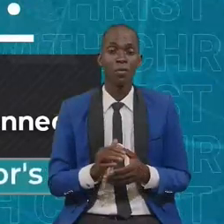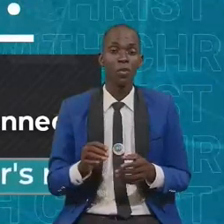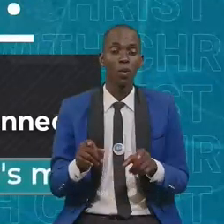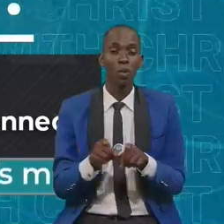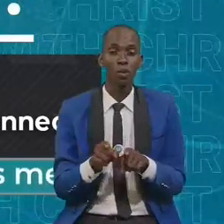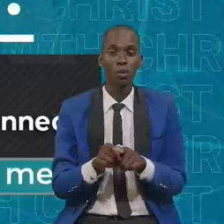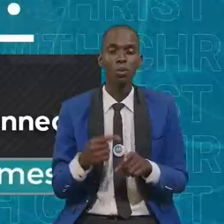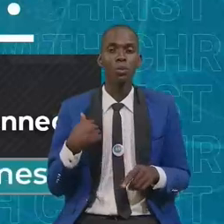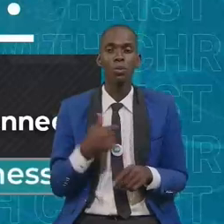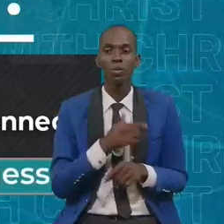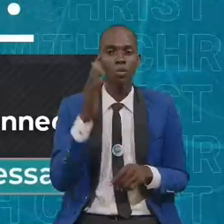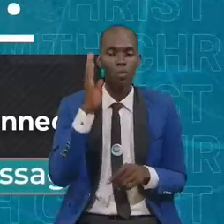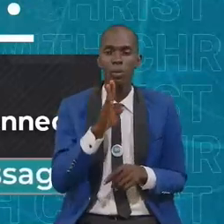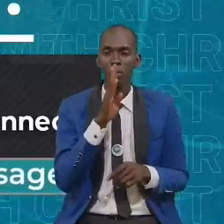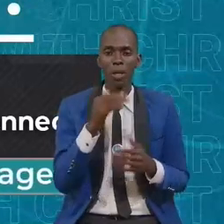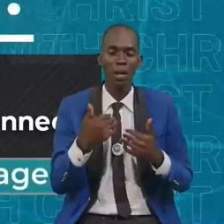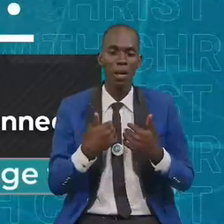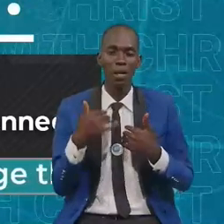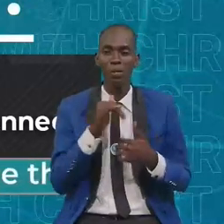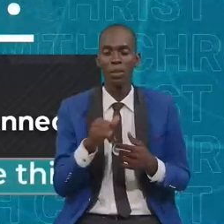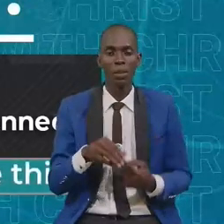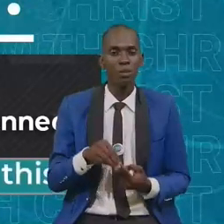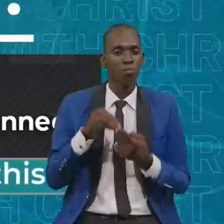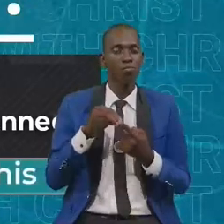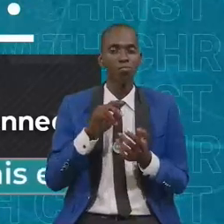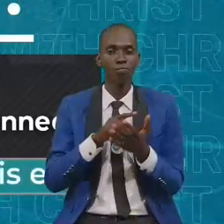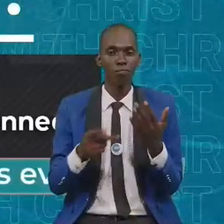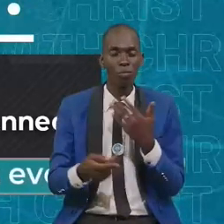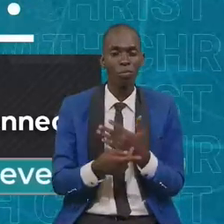il y aura un banquet spécial pour tous les croyants